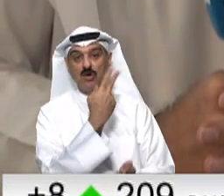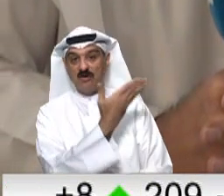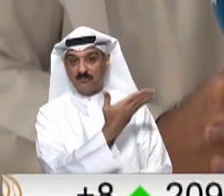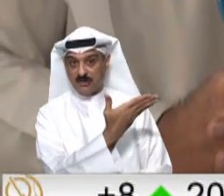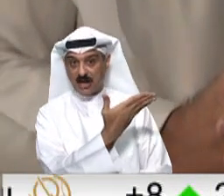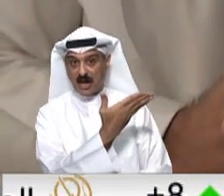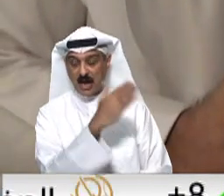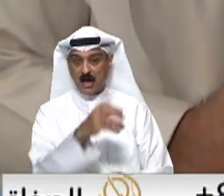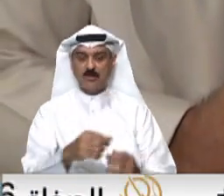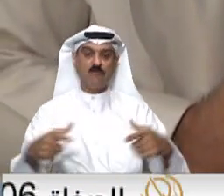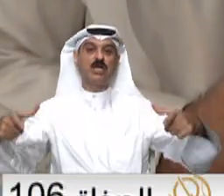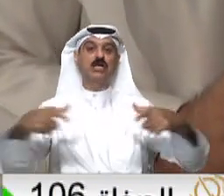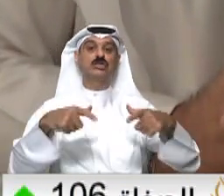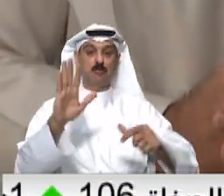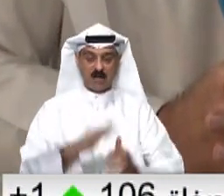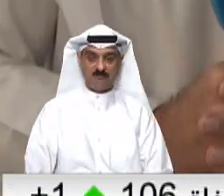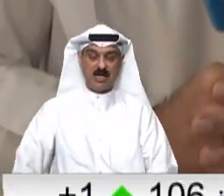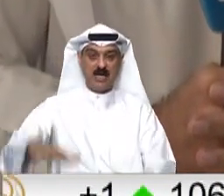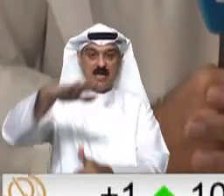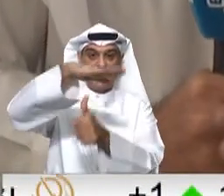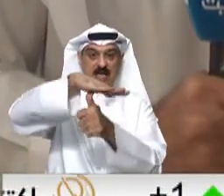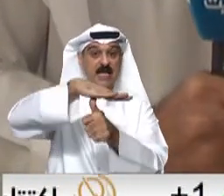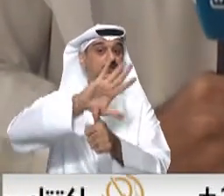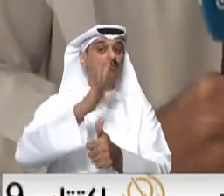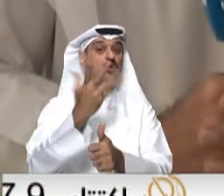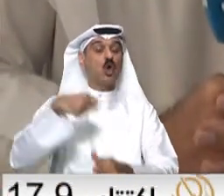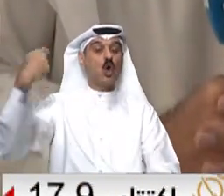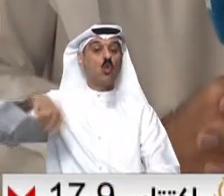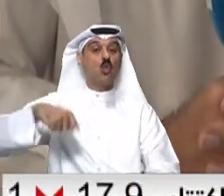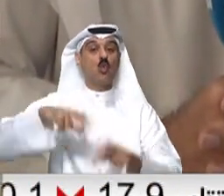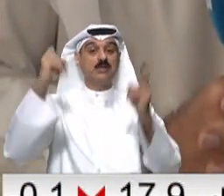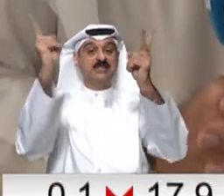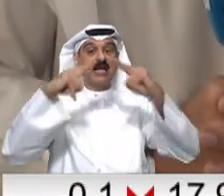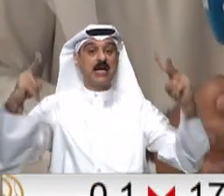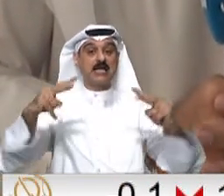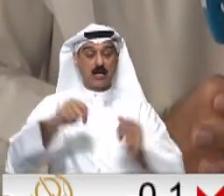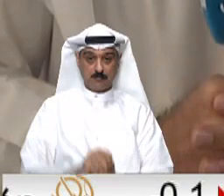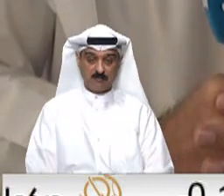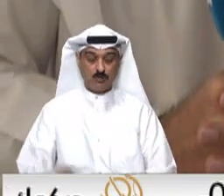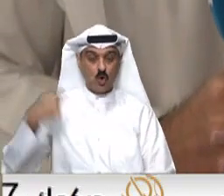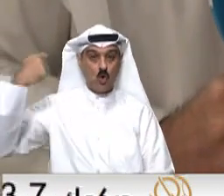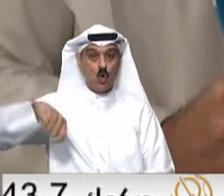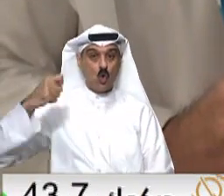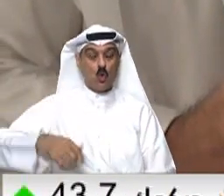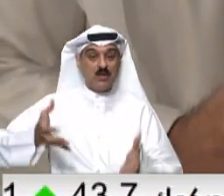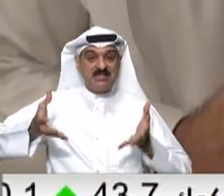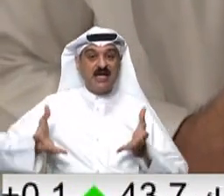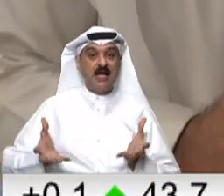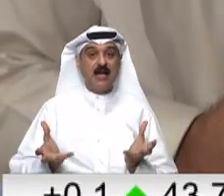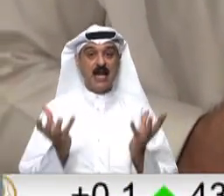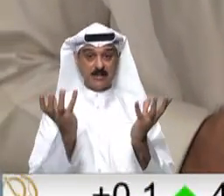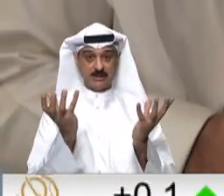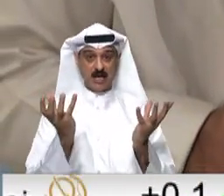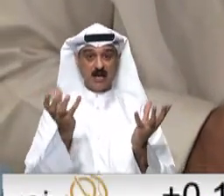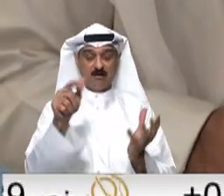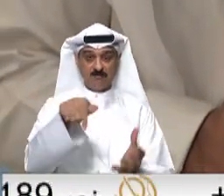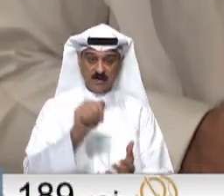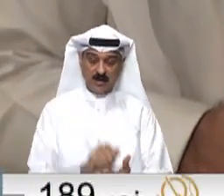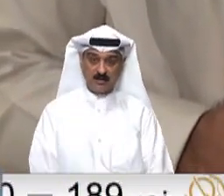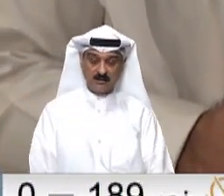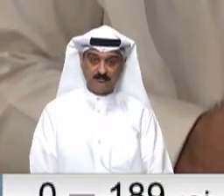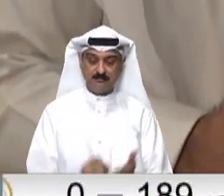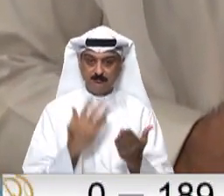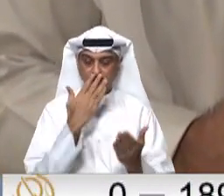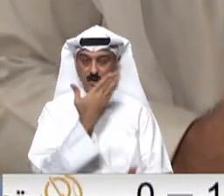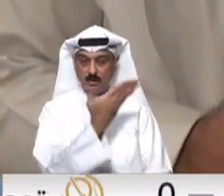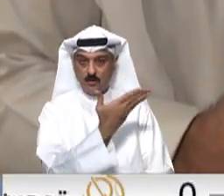برئاسة وزير الكهرباء والماء والطاقة المتجددة ووزير الأشغال يعني العامة بالوكالة الدكتور